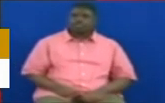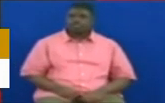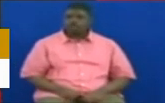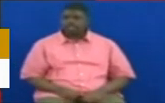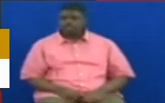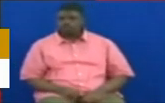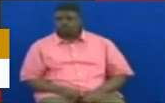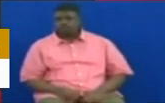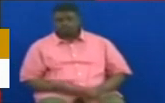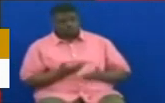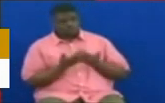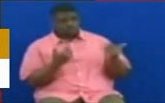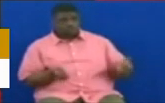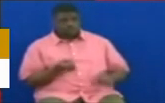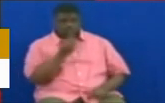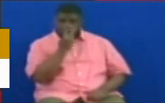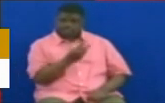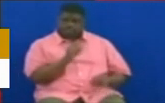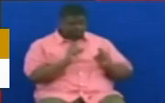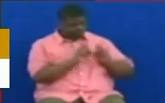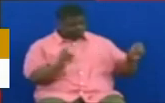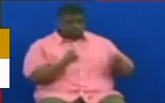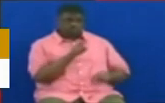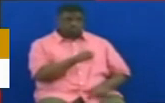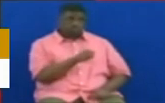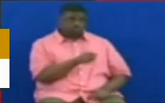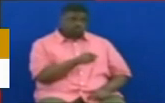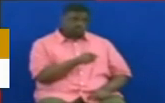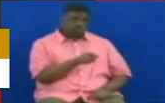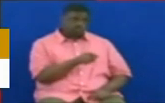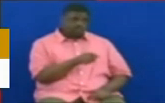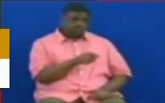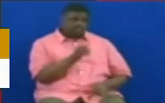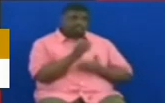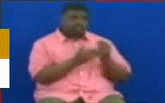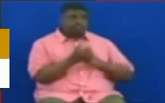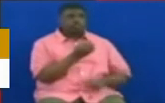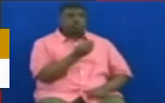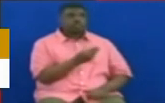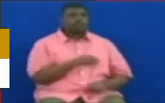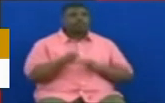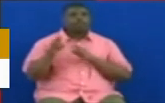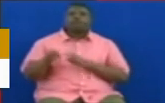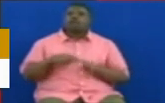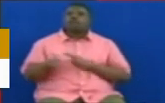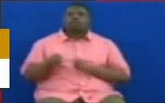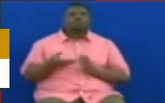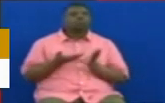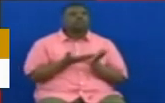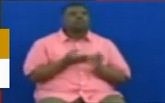kwa sababu hata ukiangalia kwenye kifungu namba part 3 ya mkataba wa mswada